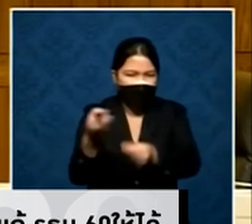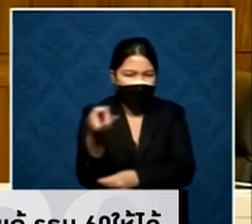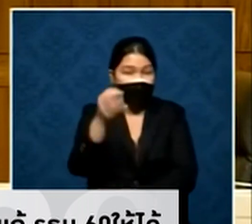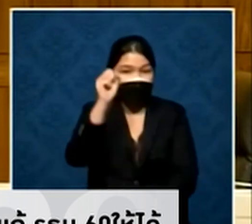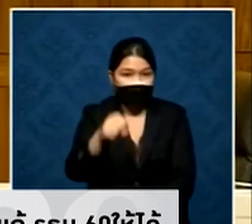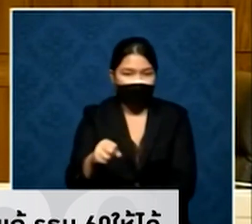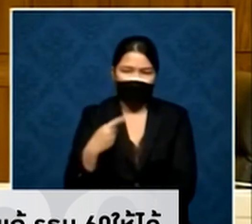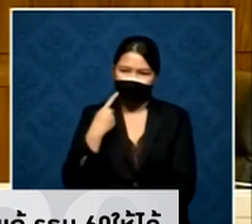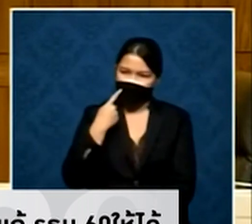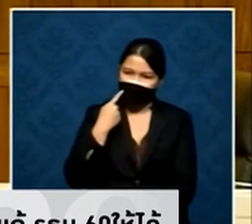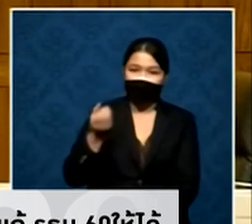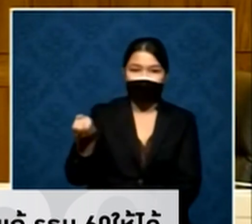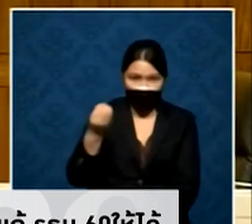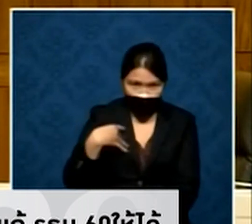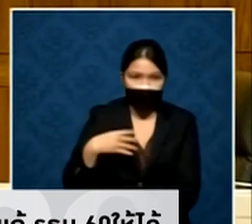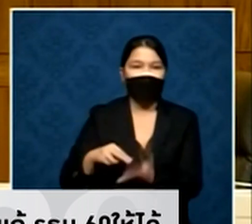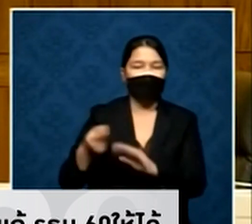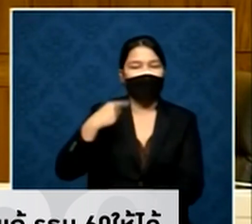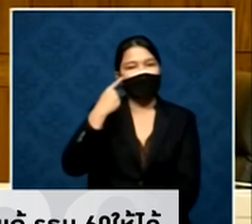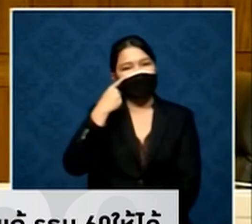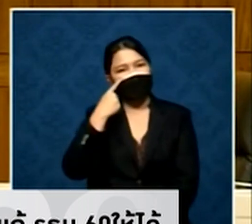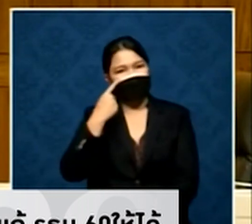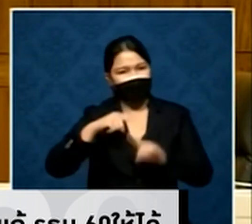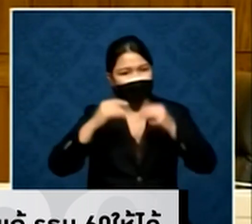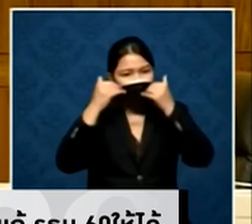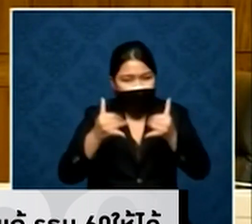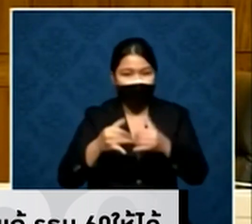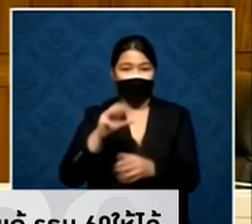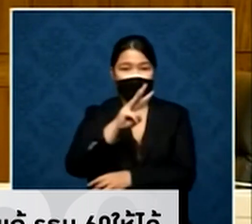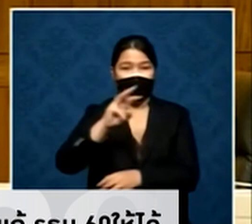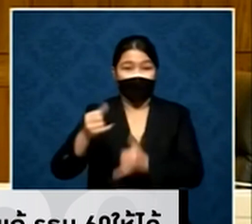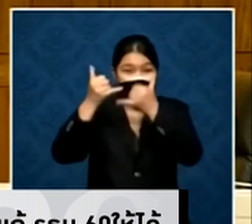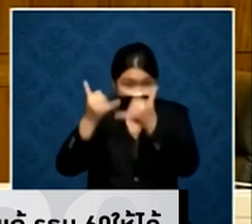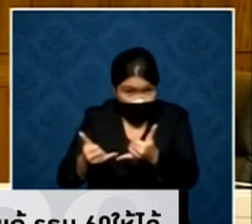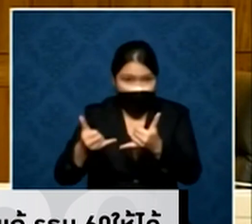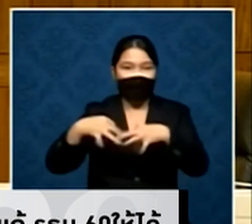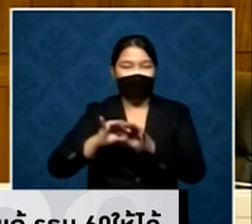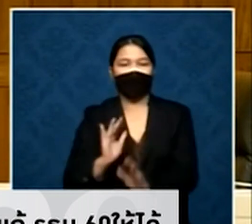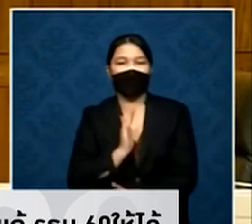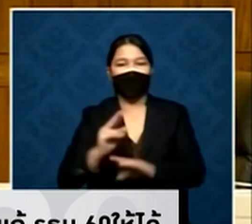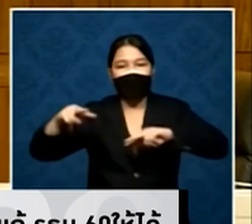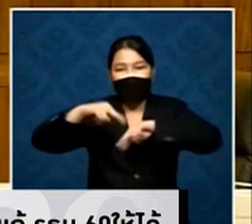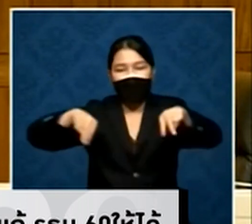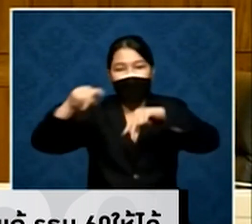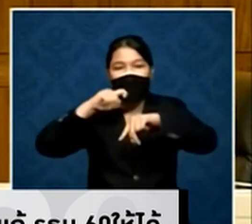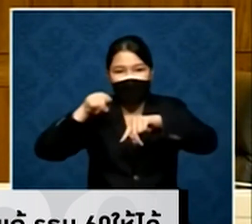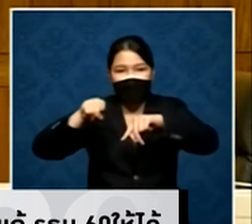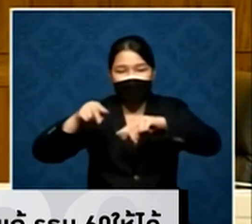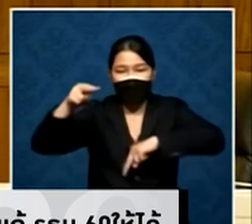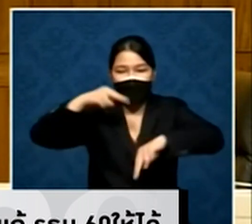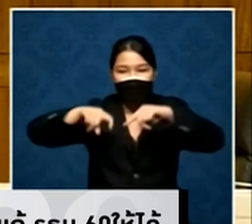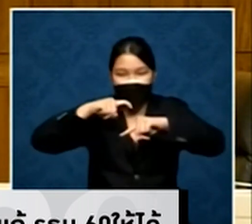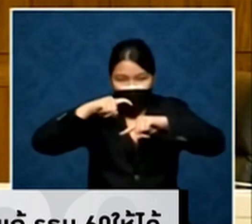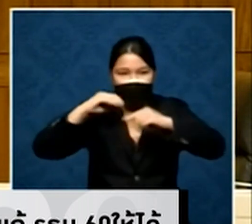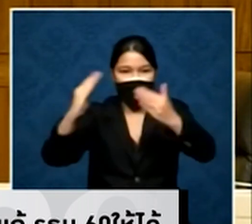เอาหลักการจากที่นั่นก่อนแล้วที่เหลือค่อยว่ากันแต่ประเด็นคือบ้านเมืองเราจะถึงจุดนี้หลักการถ้าไม่ต้องมีมีอย่างเดียวคือมี